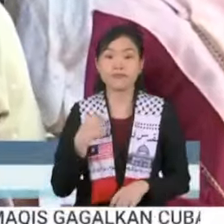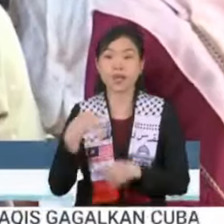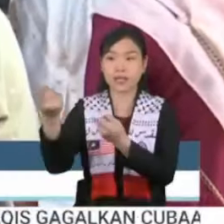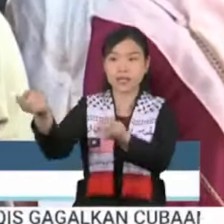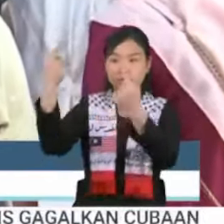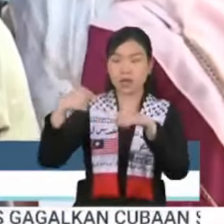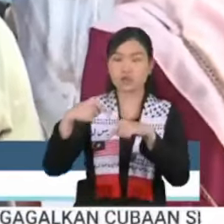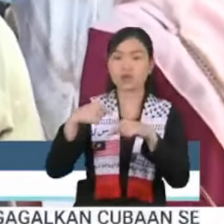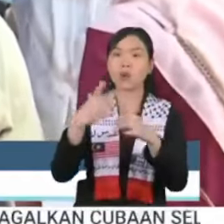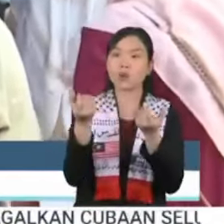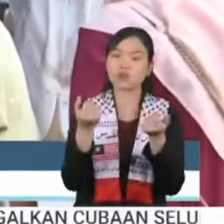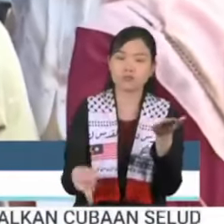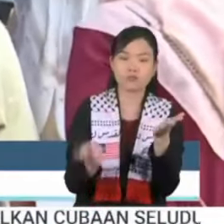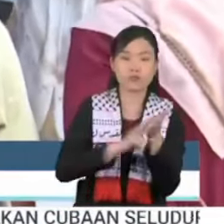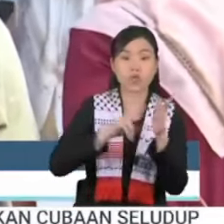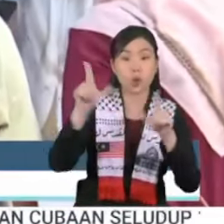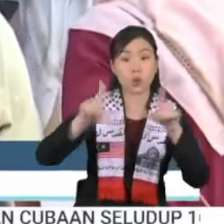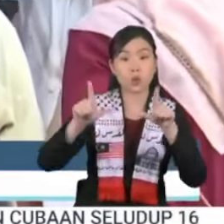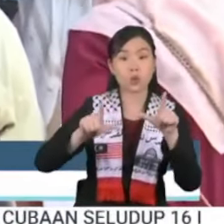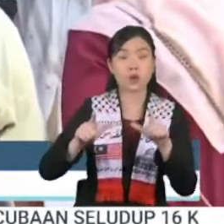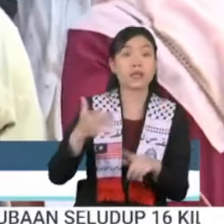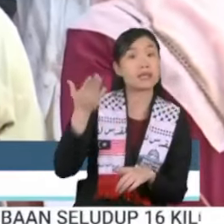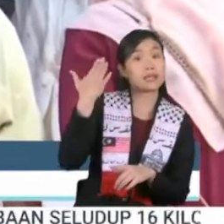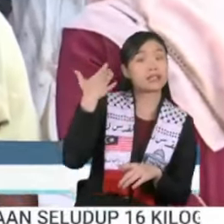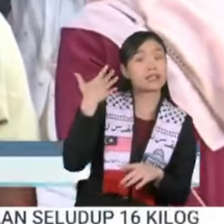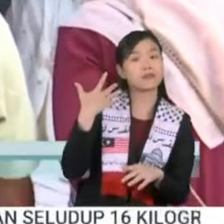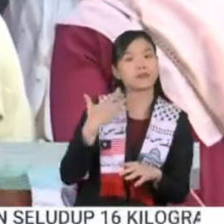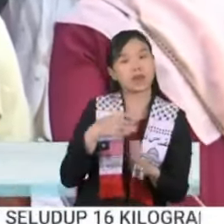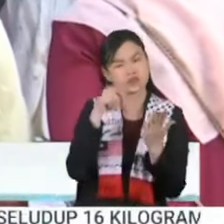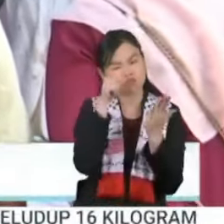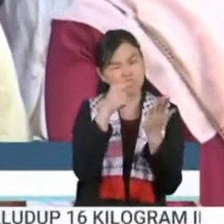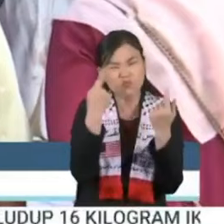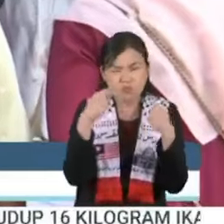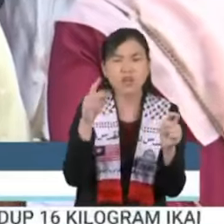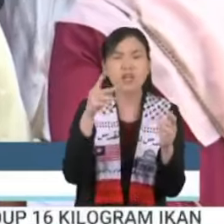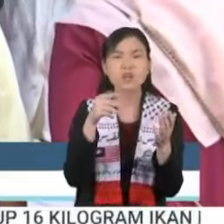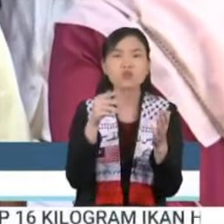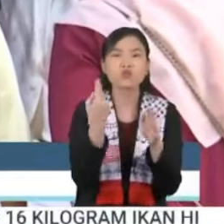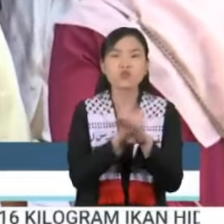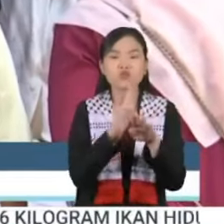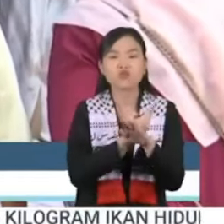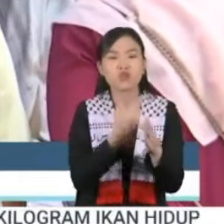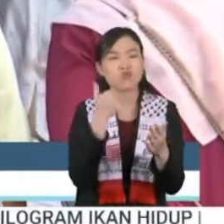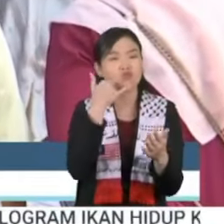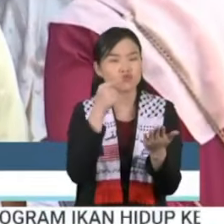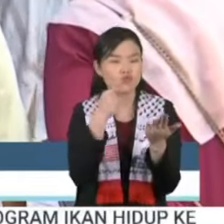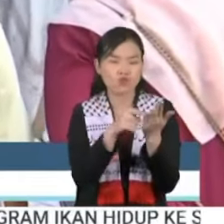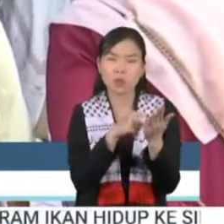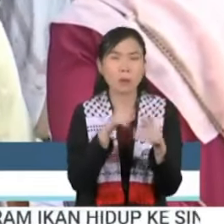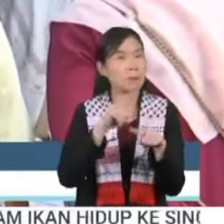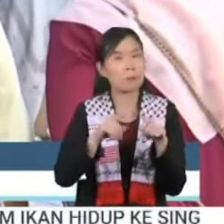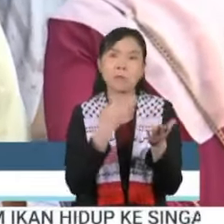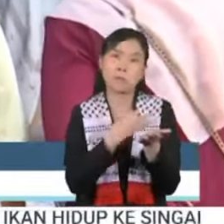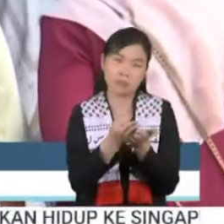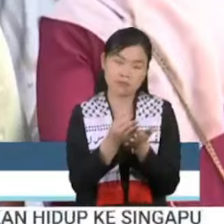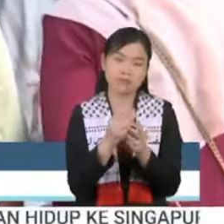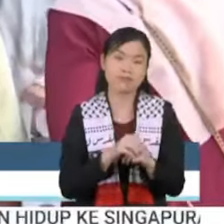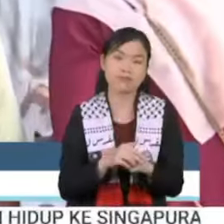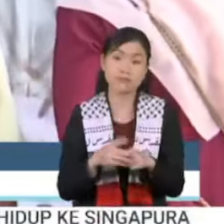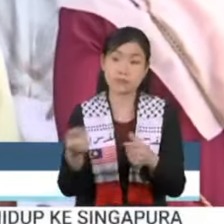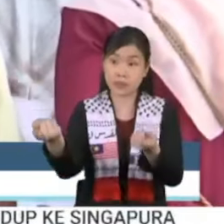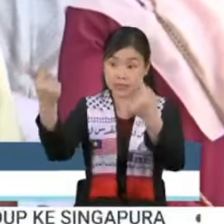punya. Sebelum ini saya buat dalam telefon, tak dapat lah, tak dapat buat lah, penjelasan lah. Datang sini, progres ini dia